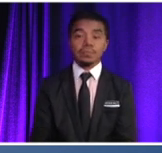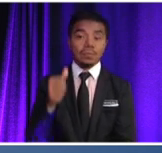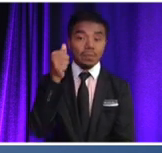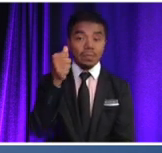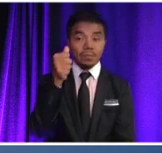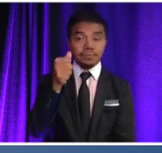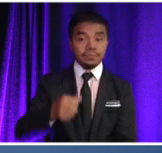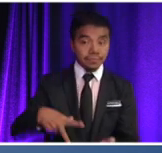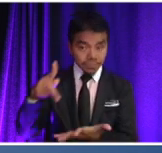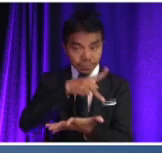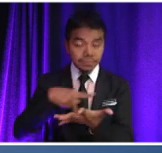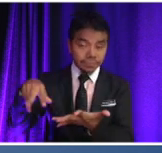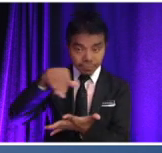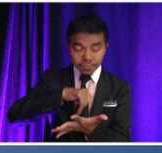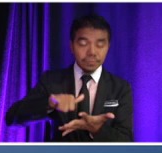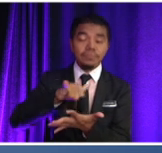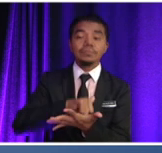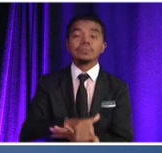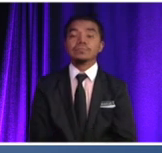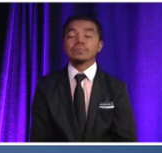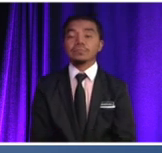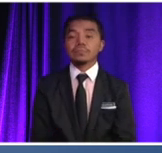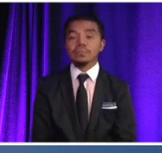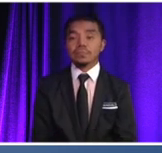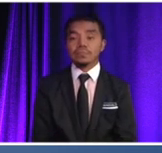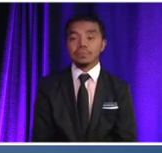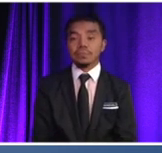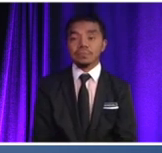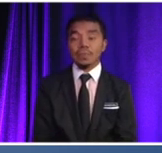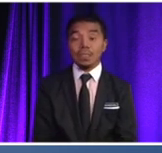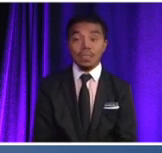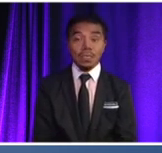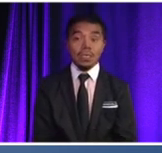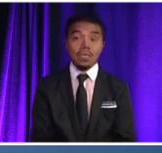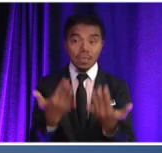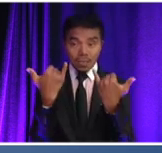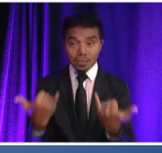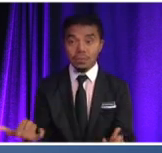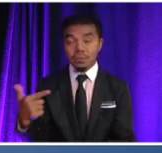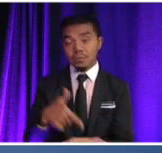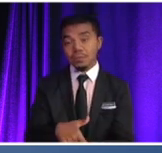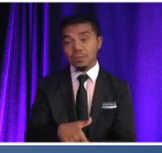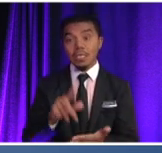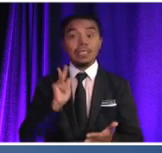dan penyelidikan Oke seterusnya kita kesoalan contoh soal 14